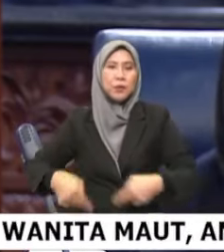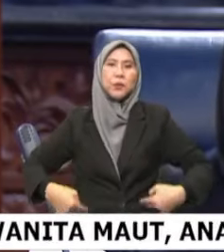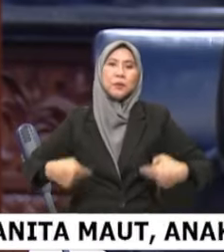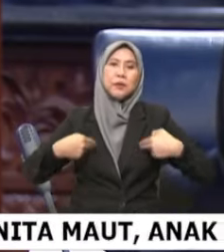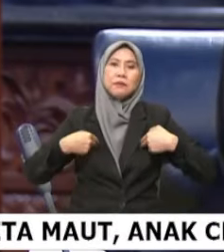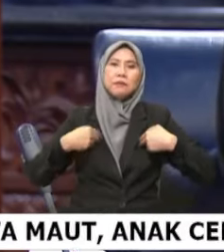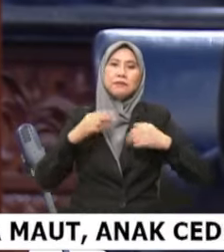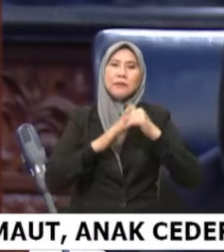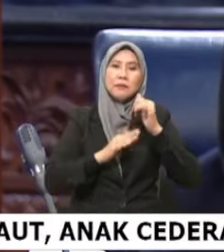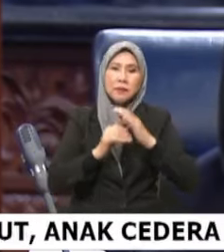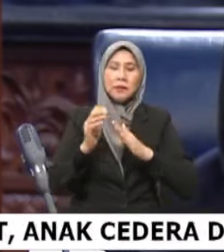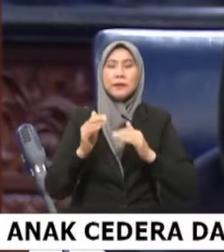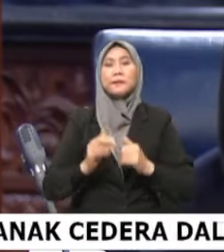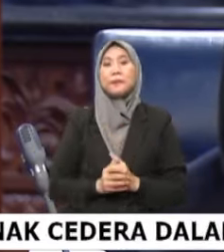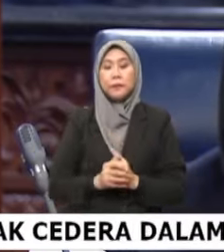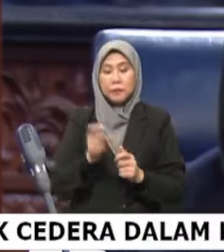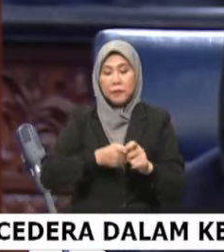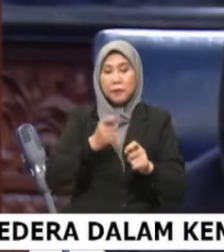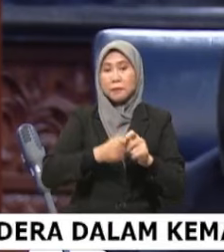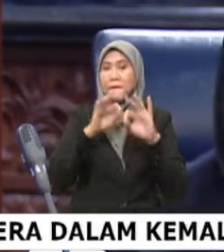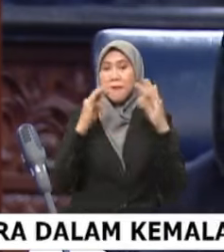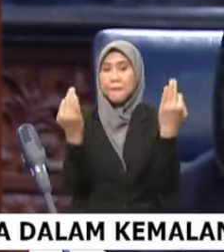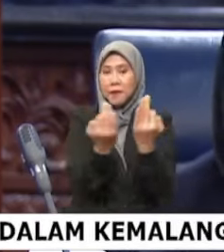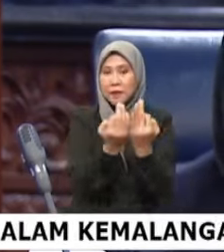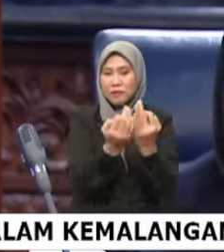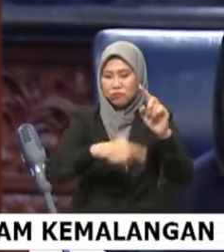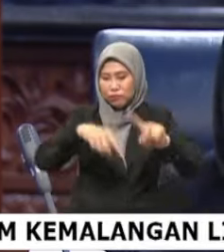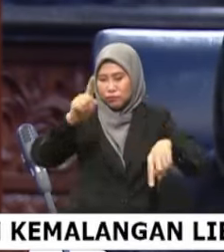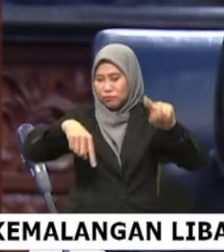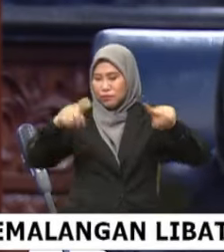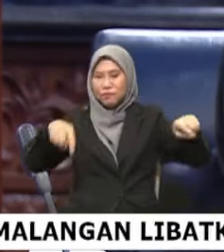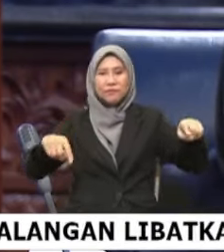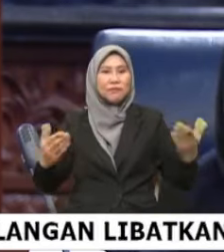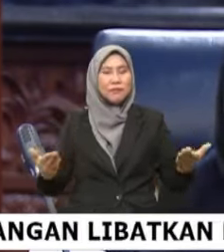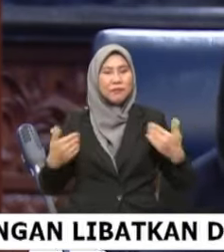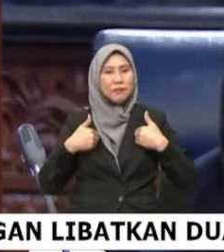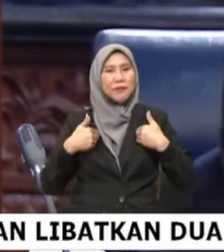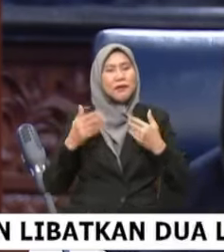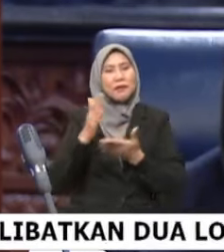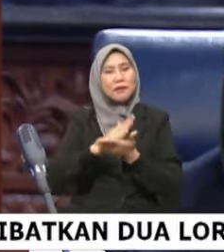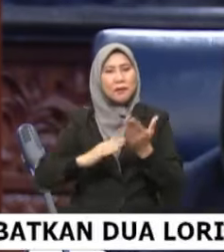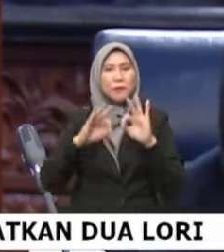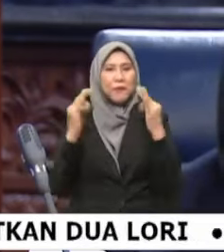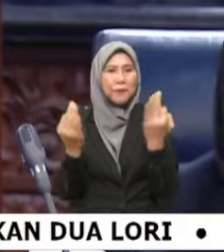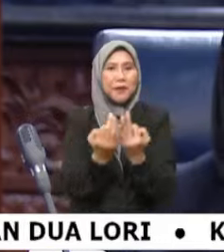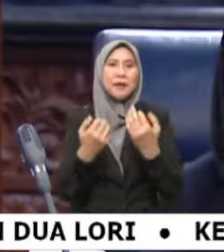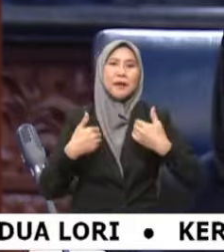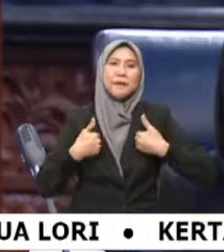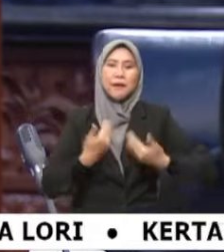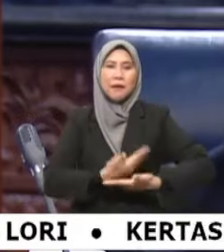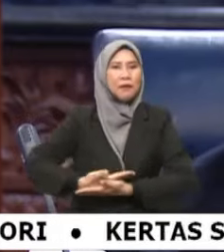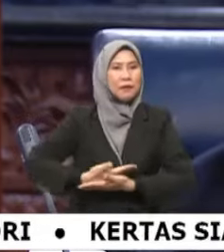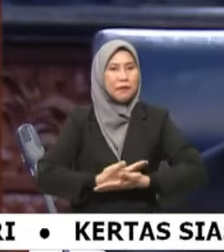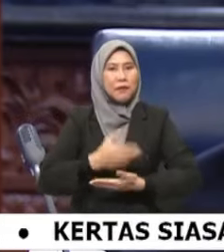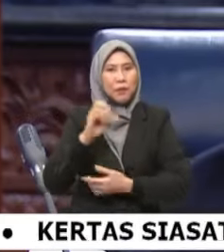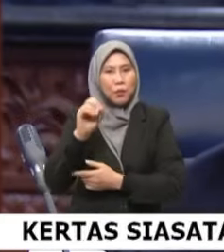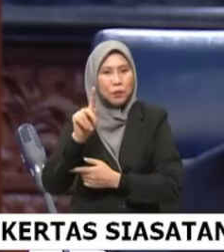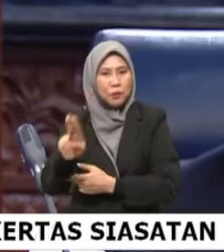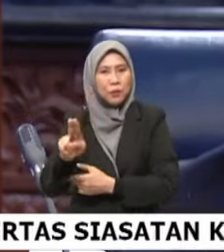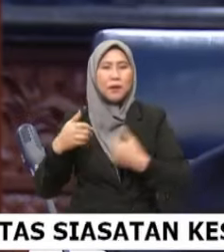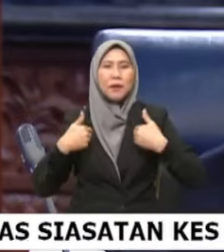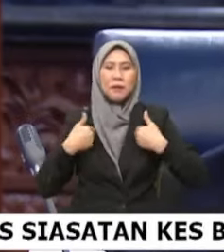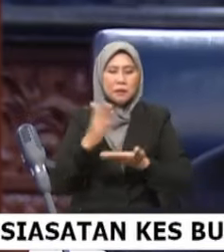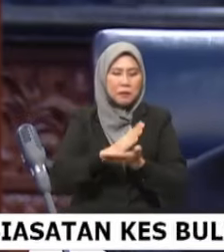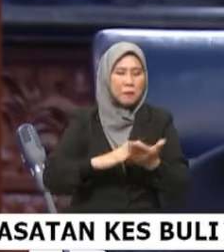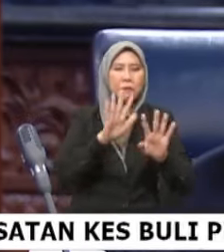ini. Dan kerana setiap keluarga itu berbeza, ada keluarga ada anak OKU, ada keluarga anak ramai, ada sekolah rendah,